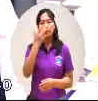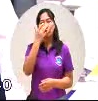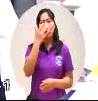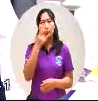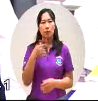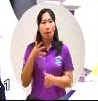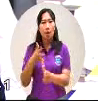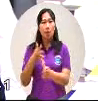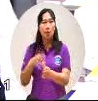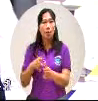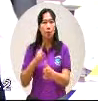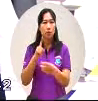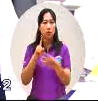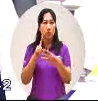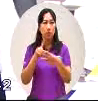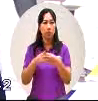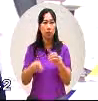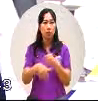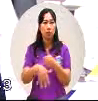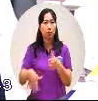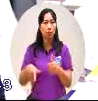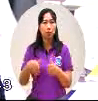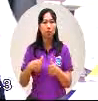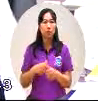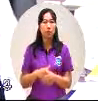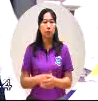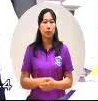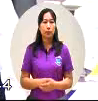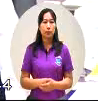委。 来，主委当然。